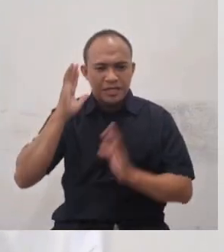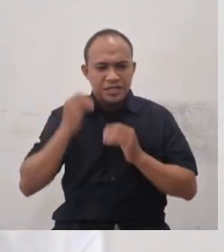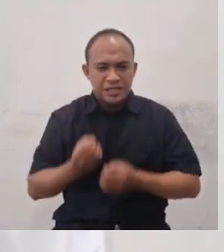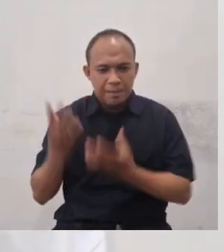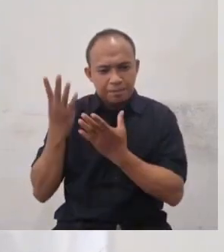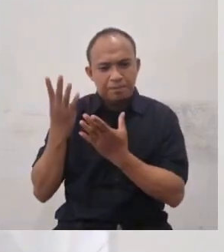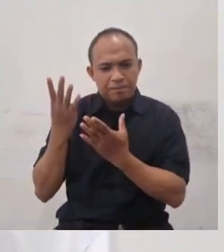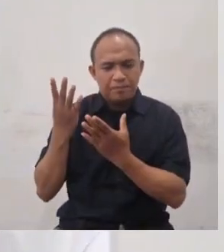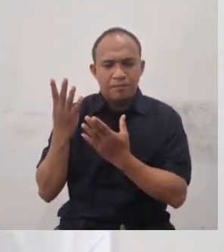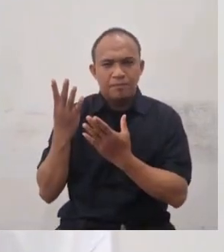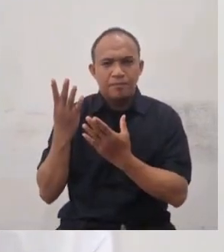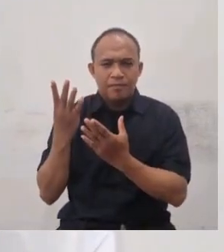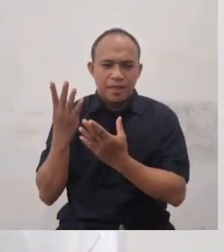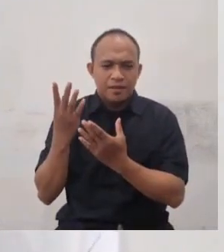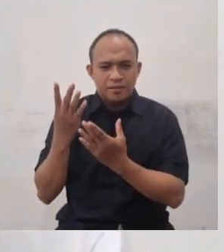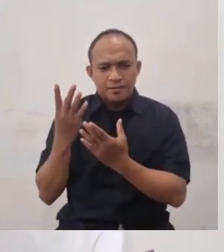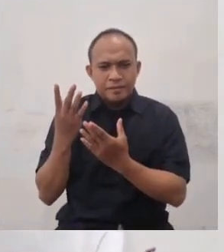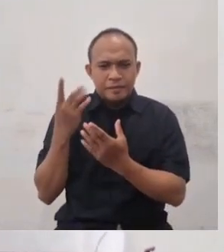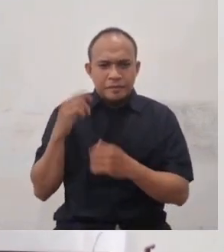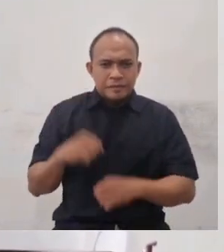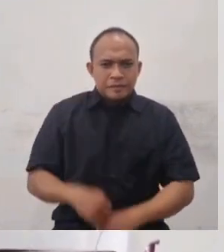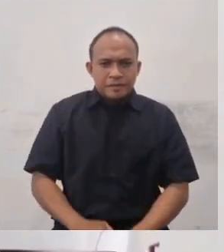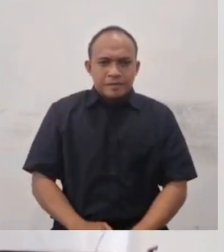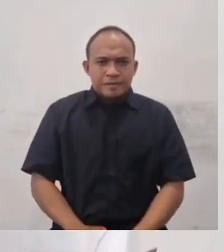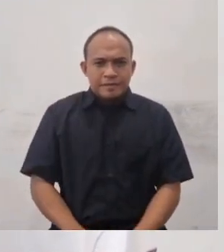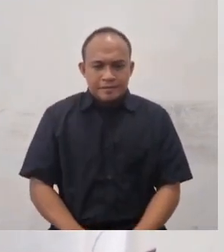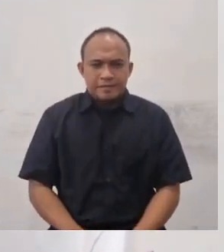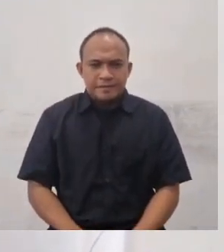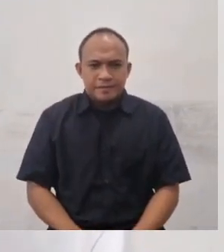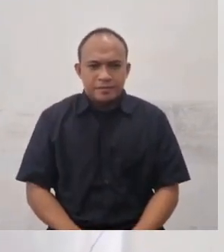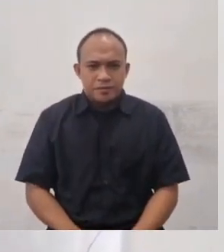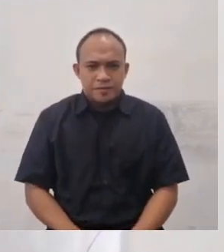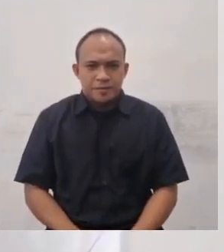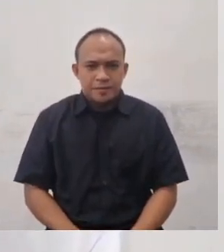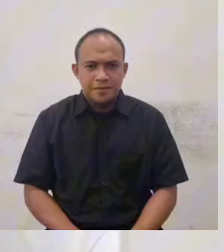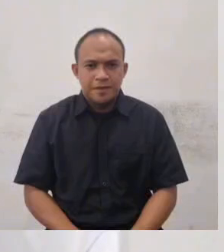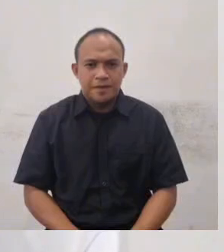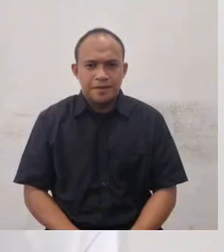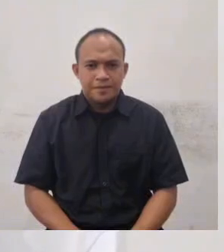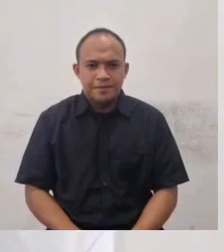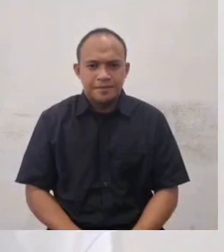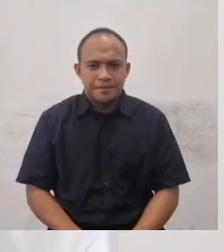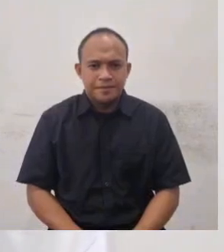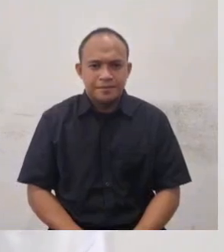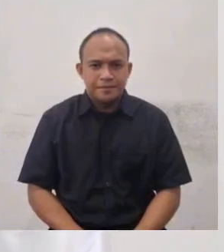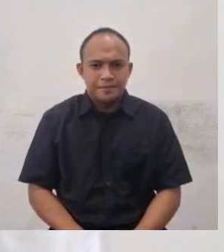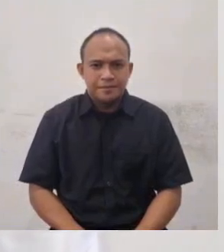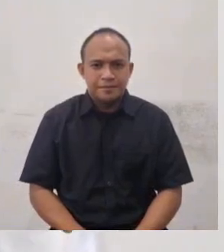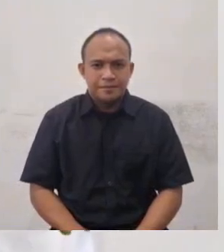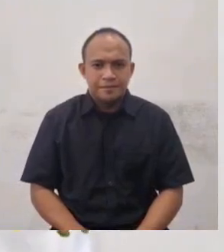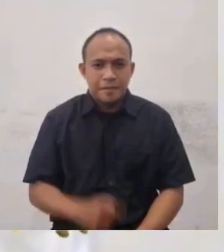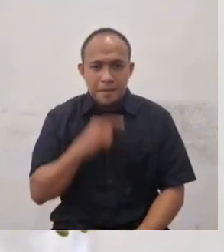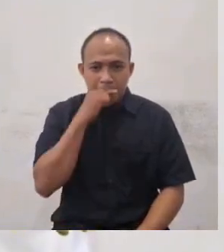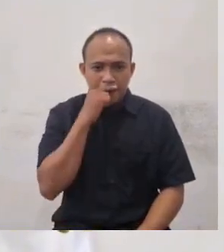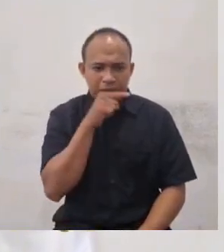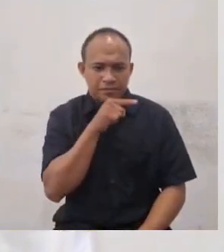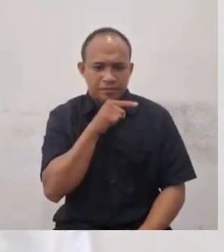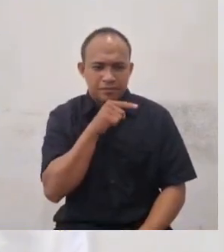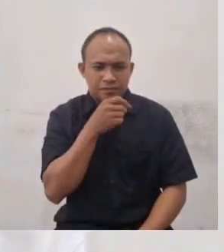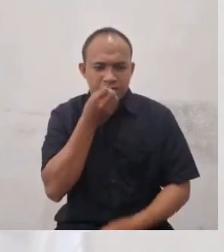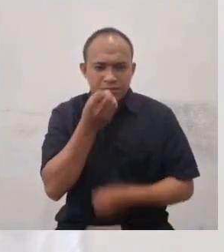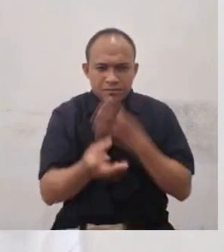oleh BPKRI baik pada jajaran perwakilan Provinsi Gorontalo maupun pada tingkat pimpinan pusat